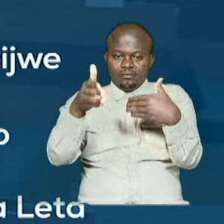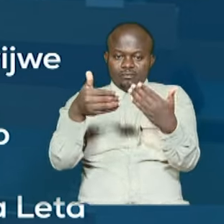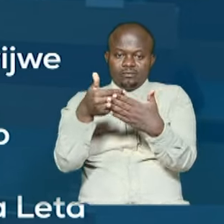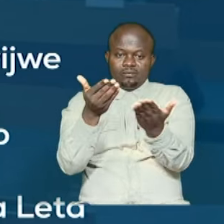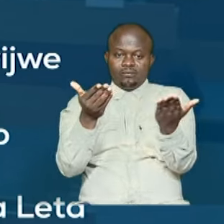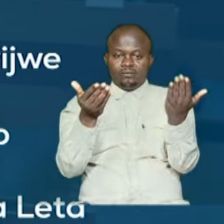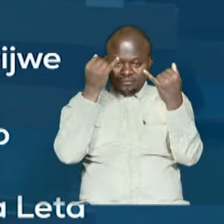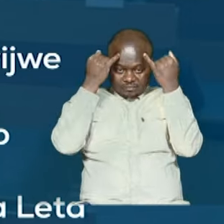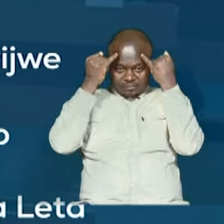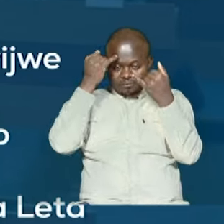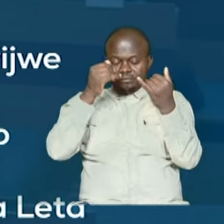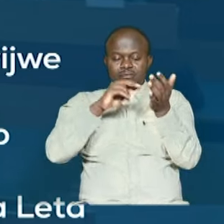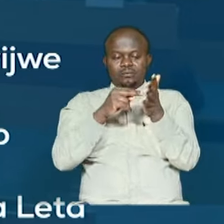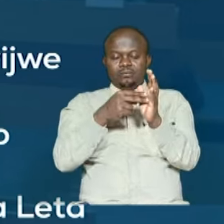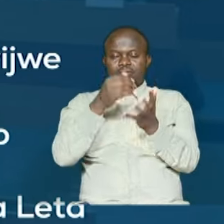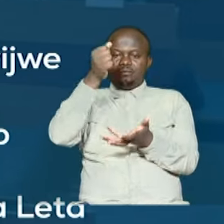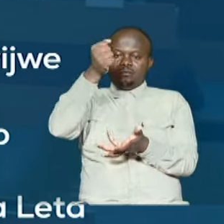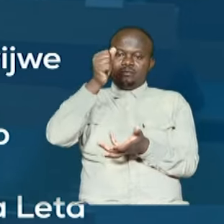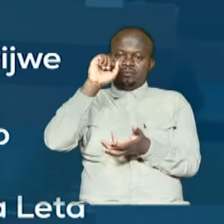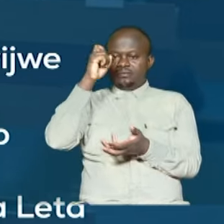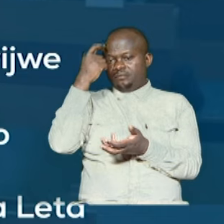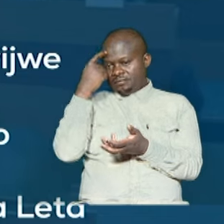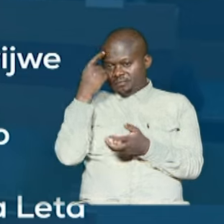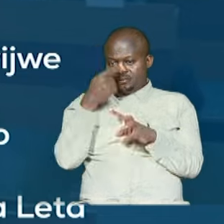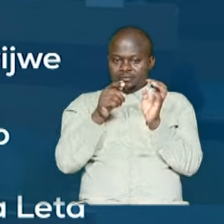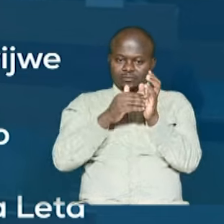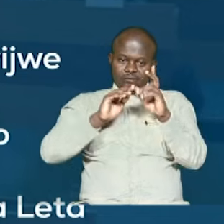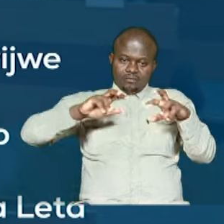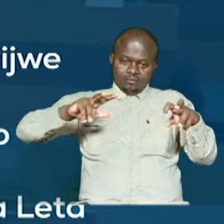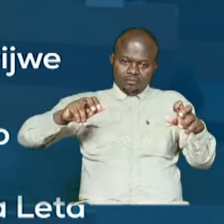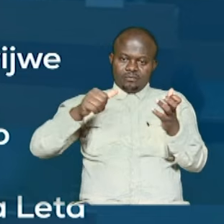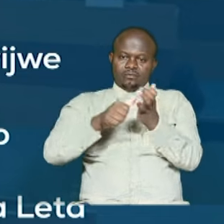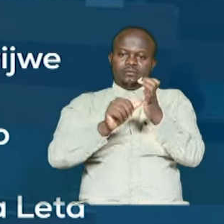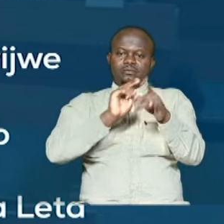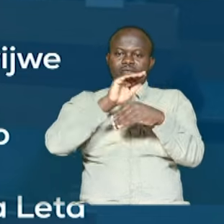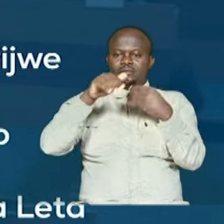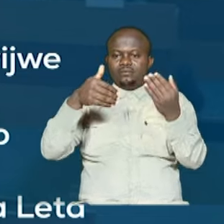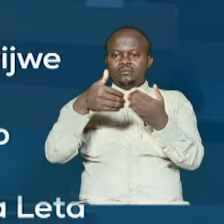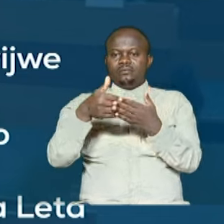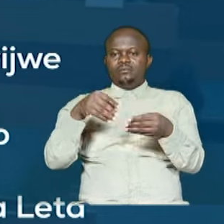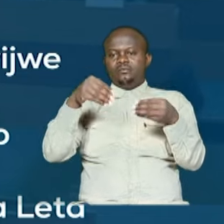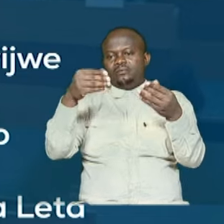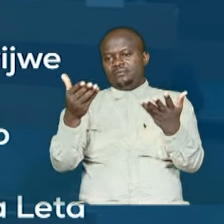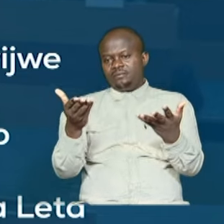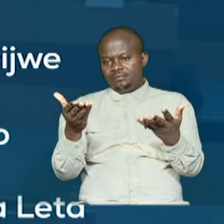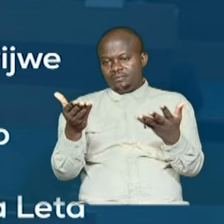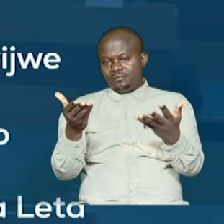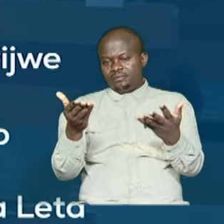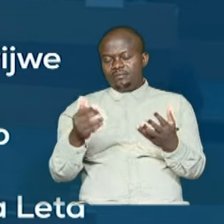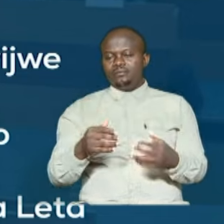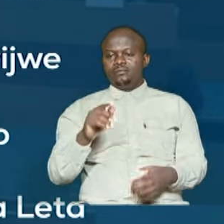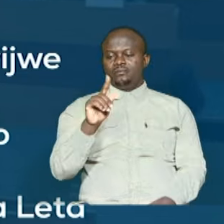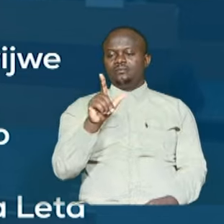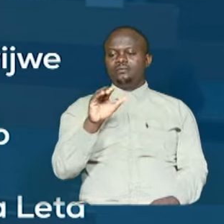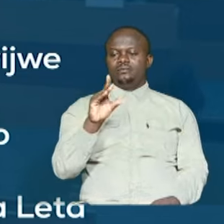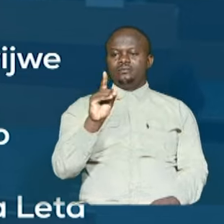ku mushinga w'ingengo y'imari ya leta no gusuzuma ibibazo by'abaturage bagejejweho. Placide Nshuti, Kigali.